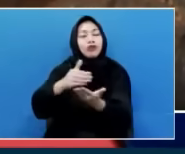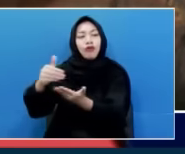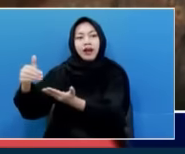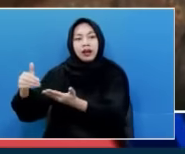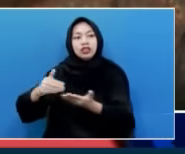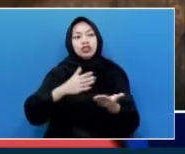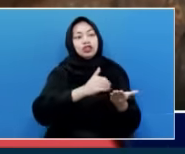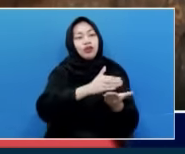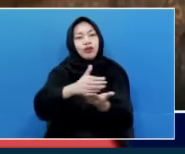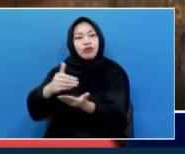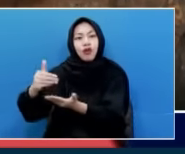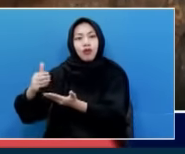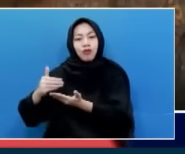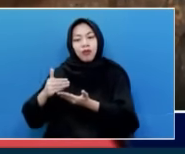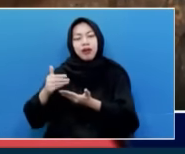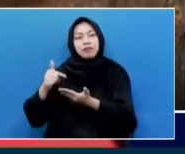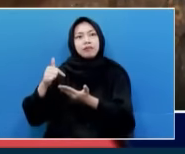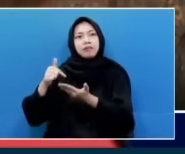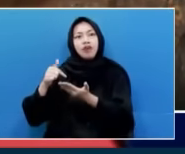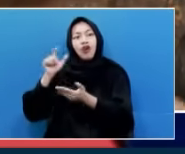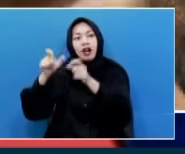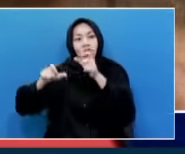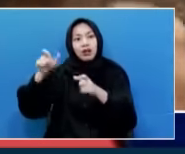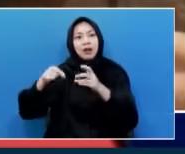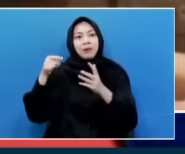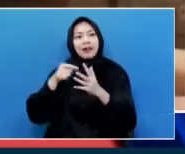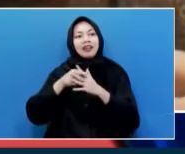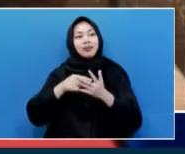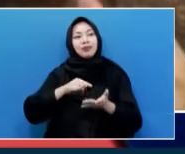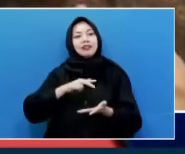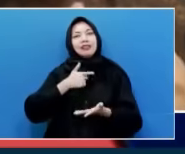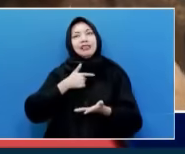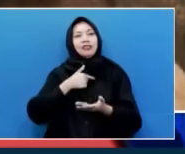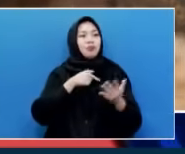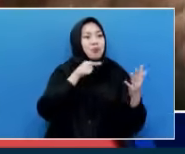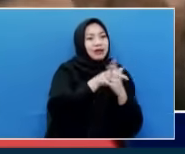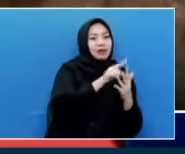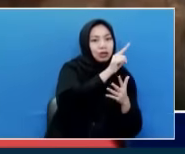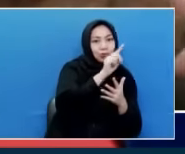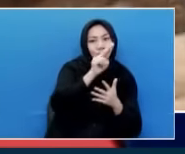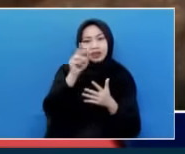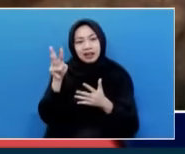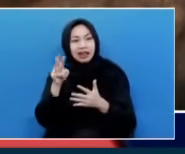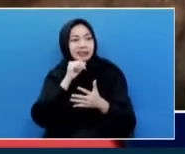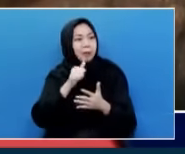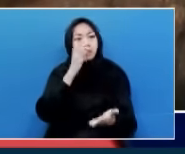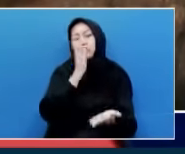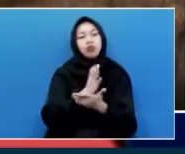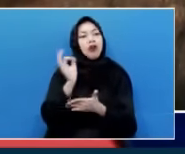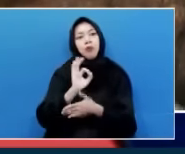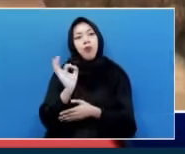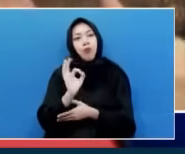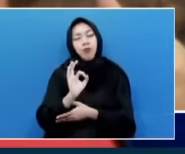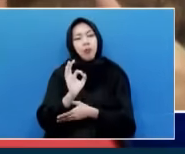ada beberapa persen ee pemilih yang belum menentukan pilihan dananya betul mereka akan